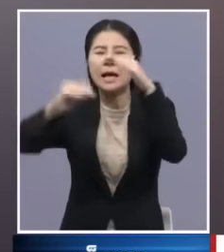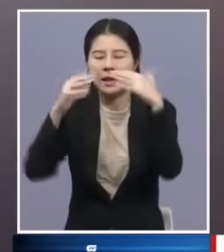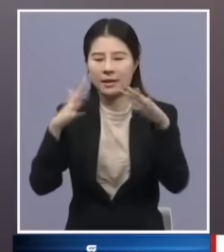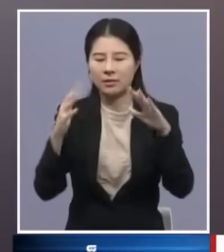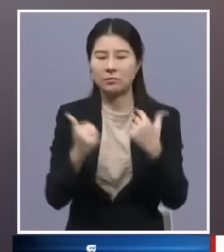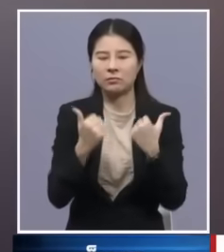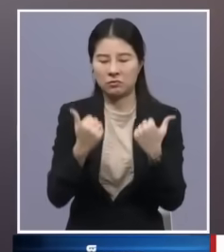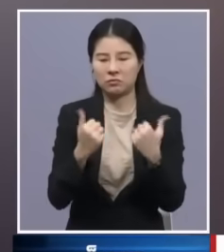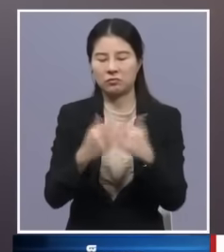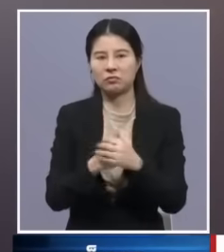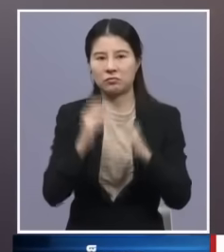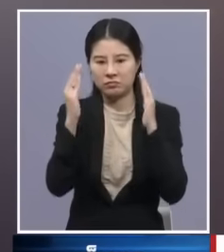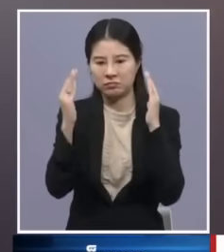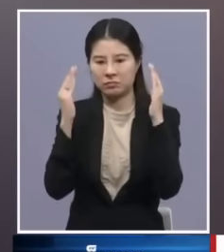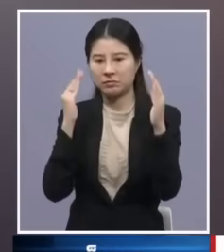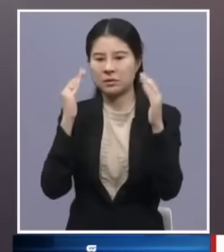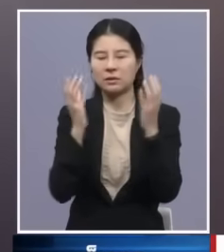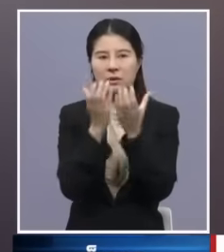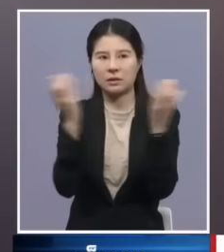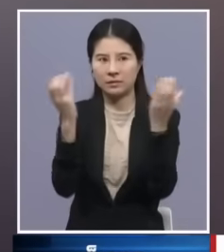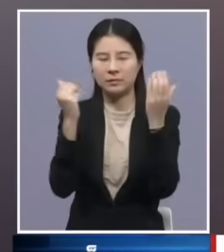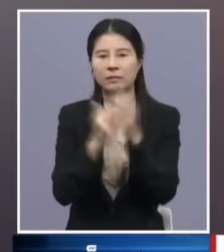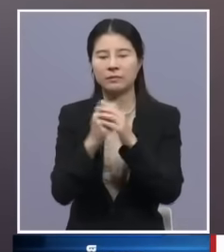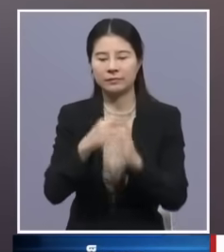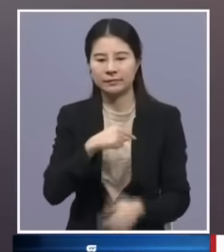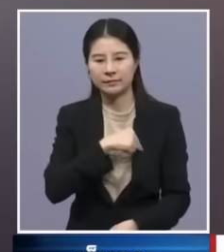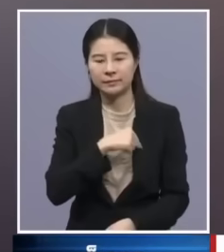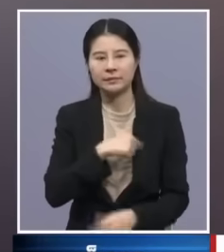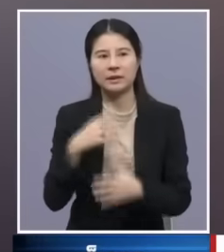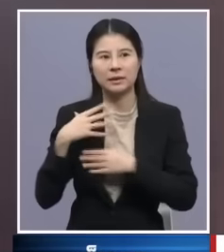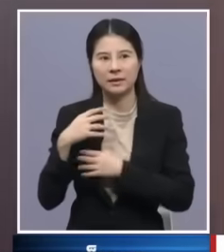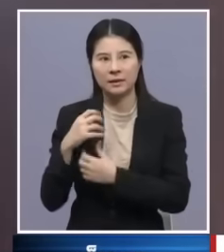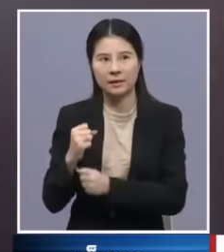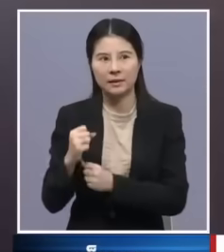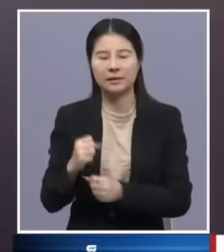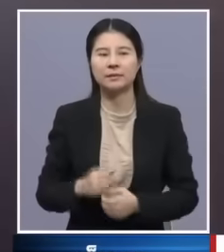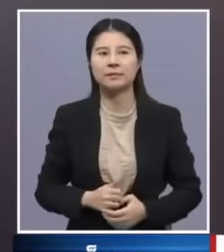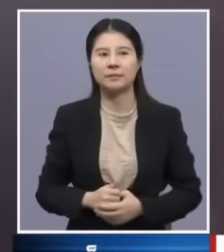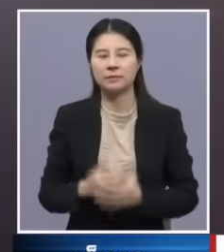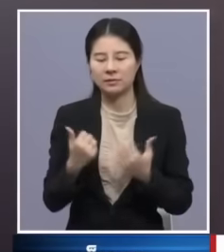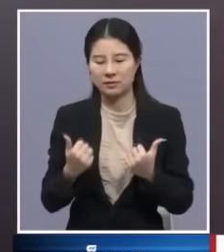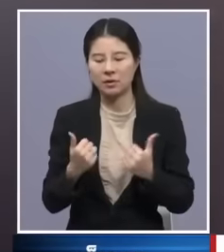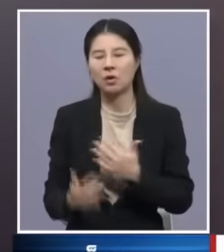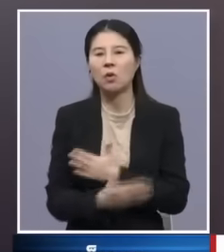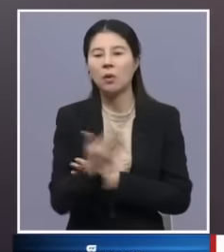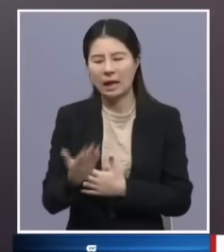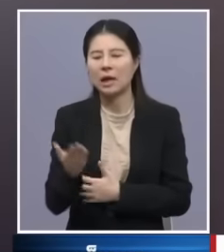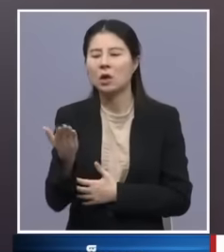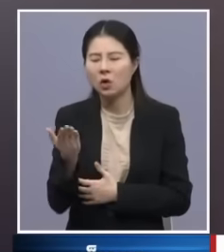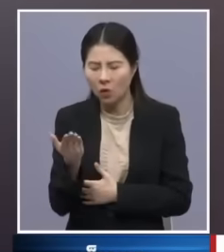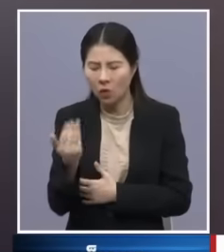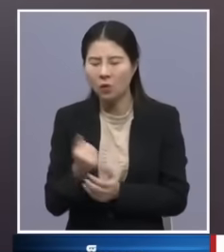พลังประชาธิปไตยที่อยู่ในใจของชาวประชาธิปัตย์ทุกคนค่ะวันนี้ขอโอกาสให้เดีย